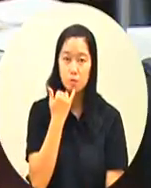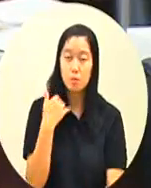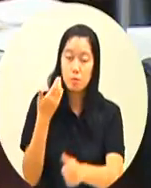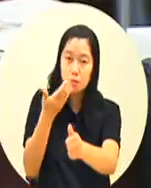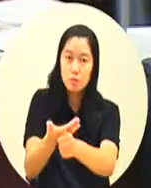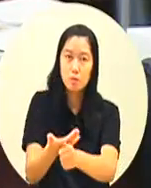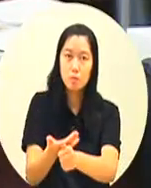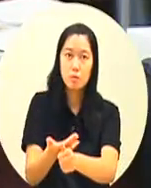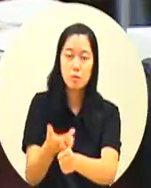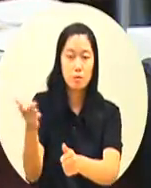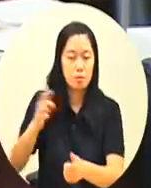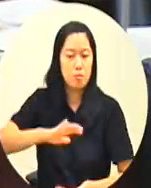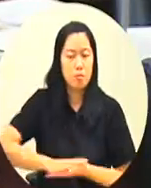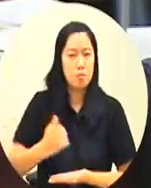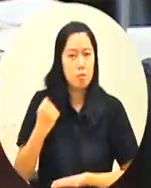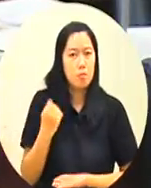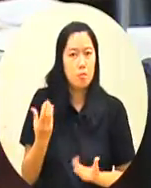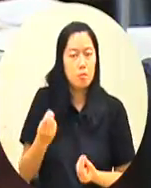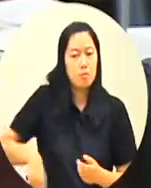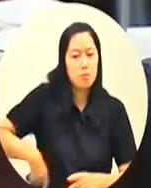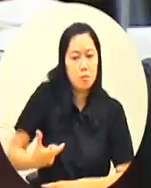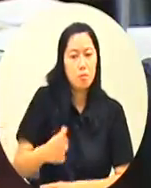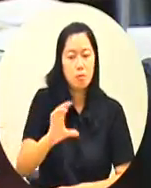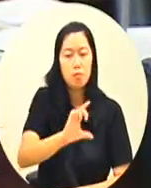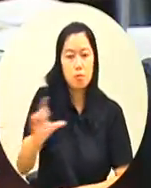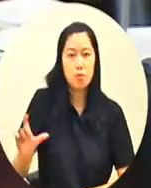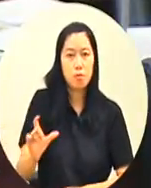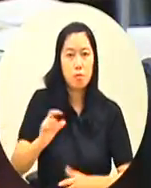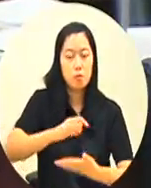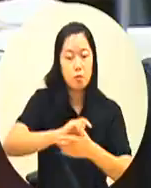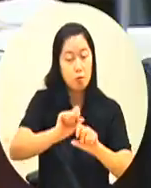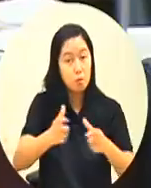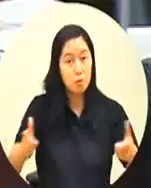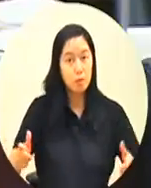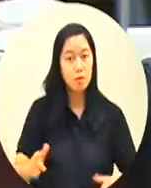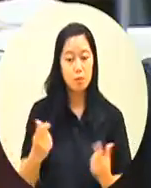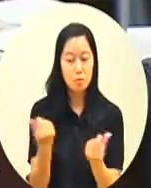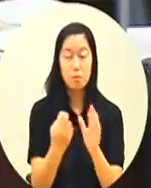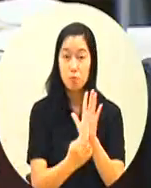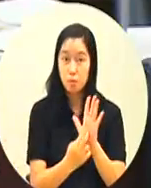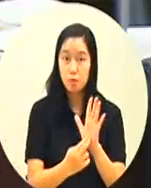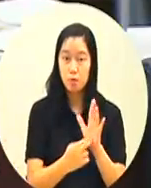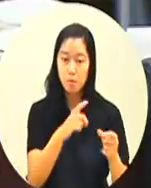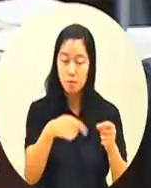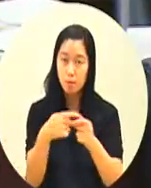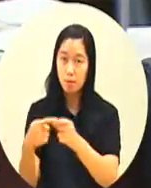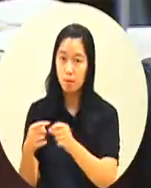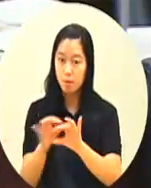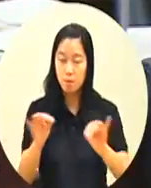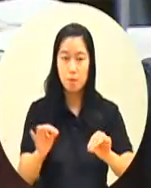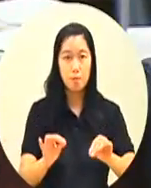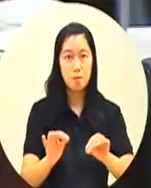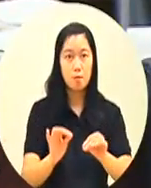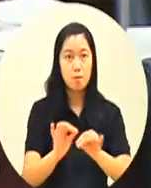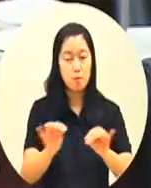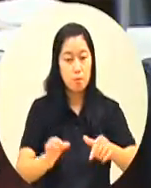较让大家没有压力的缴纳方式？我比如这么说好了，每年的地价税其实金额是三年调整一次，过